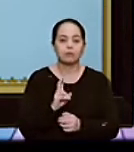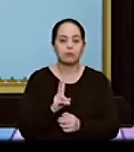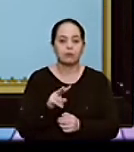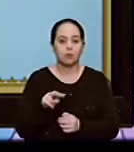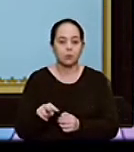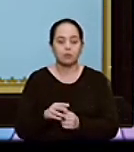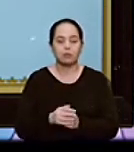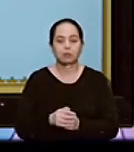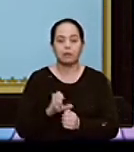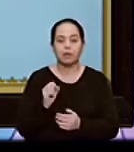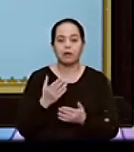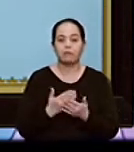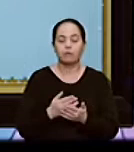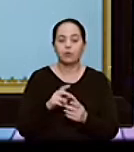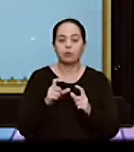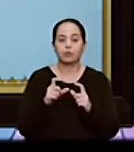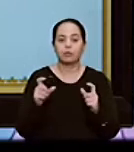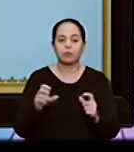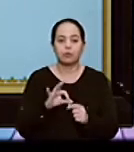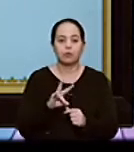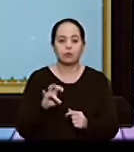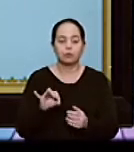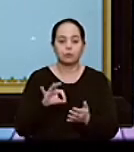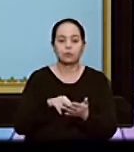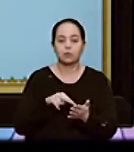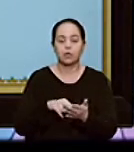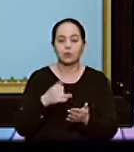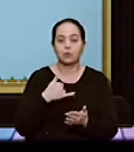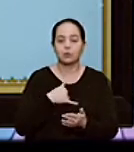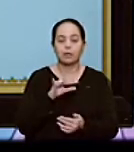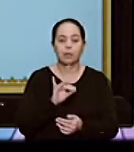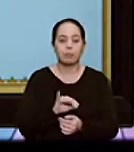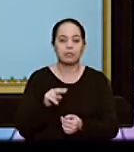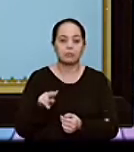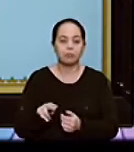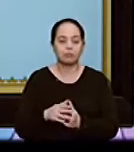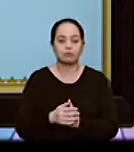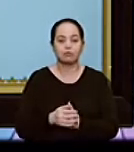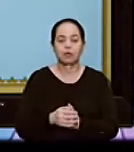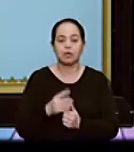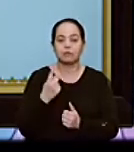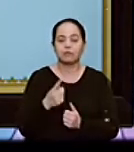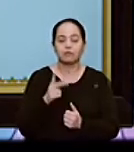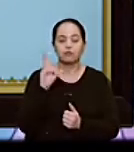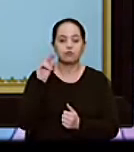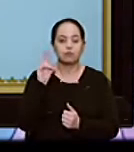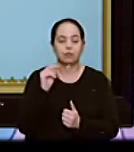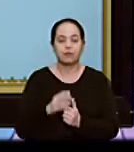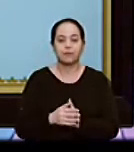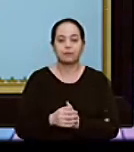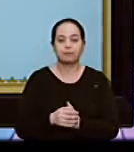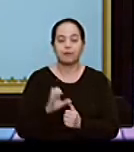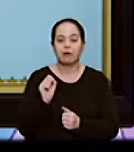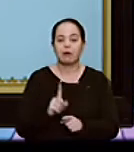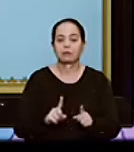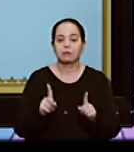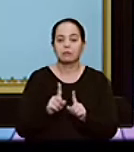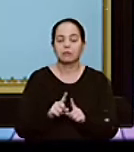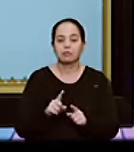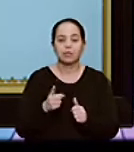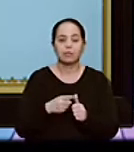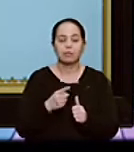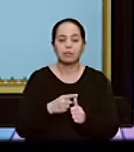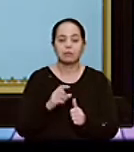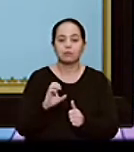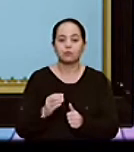первому склонению. А вот в предложении оно стоит у нас в именительном падеже, в единственном числе. А